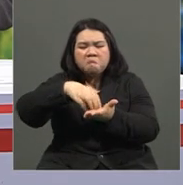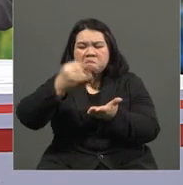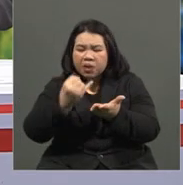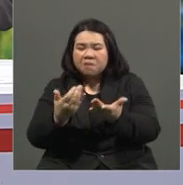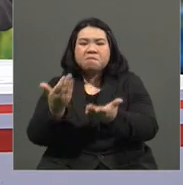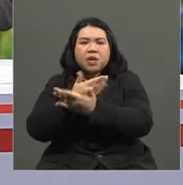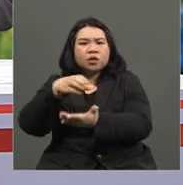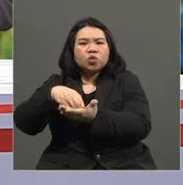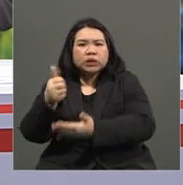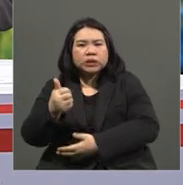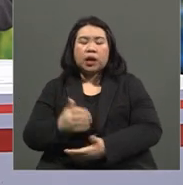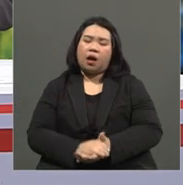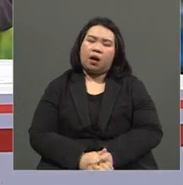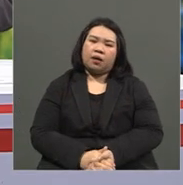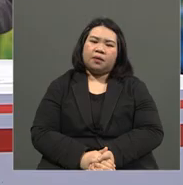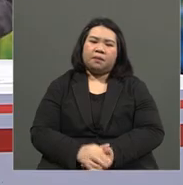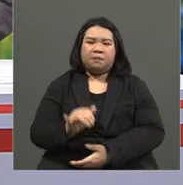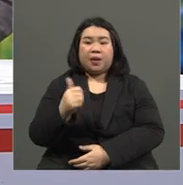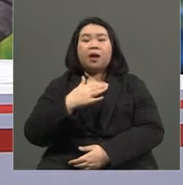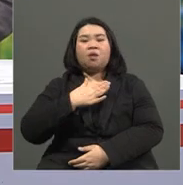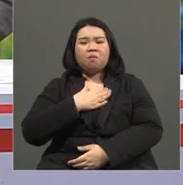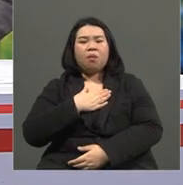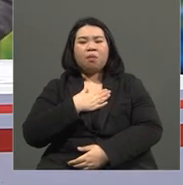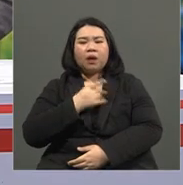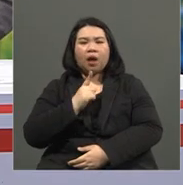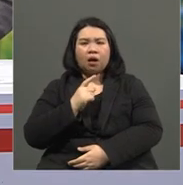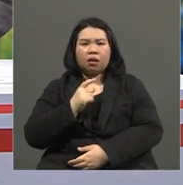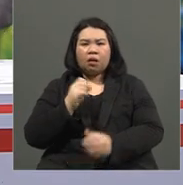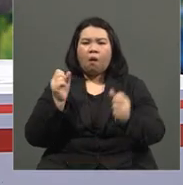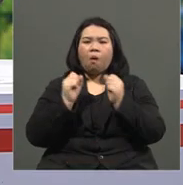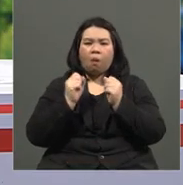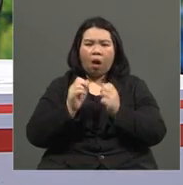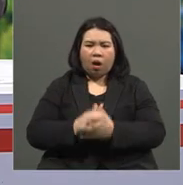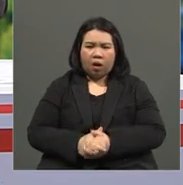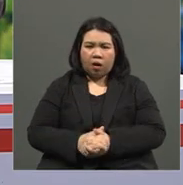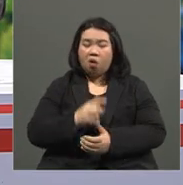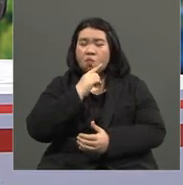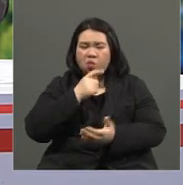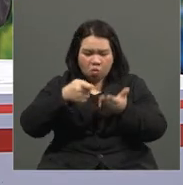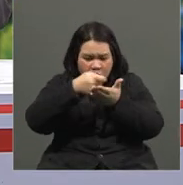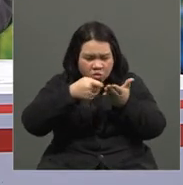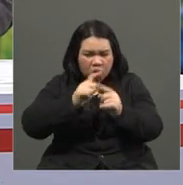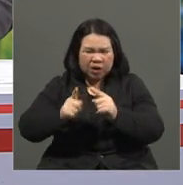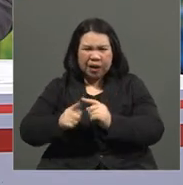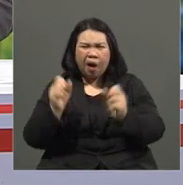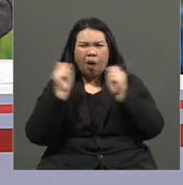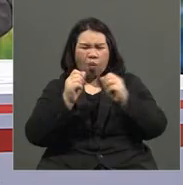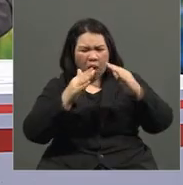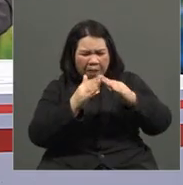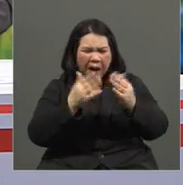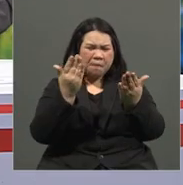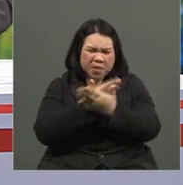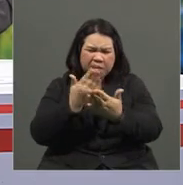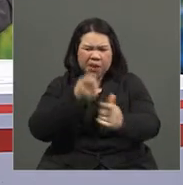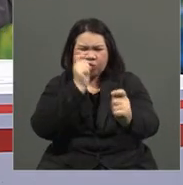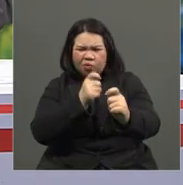ลาภคือหลายๆคนตัวผมเองไม่พี่ไม่กล้านะพีพี่เอาินแสงมาดูเดี๋ยวกว่าเดี๋ยวต้องเปลี่ยนนู่นเปลี่ยนนี่เดี๋ยวทุบบ้าน